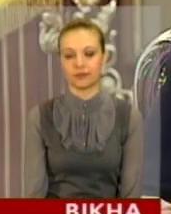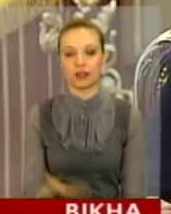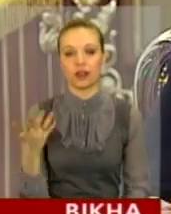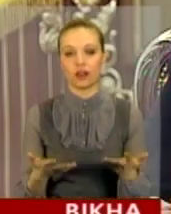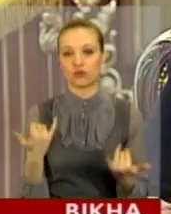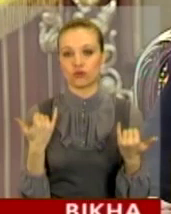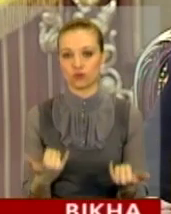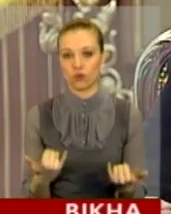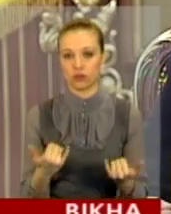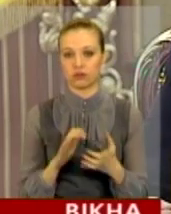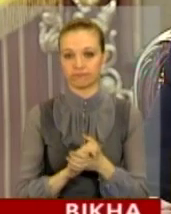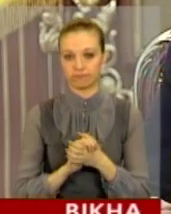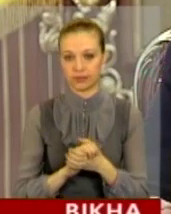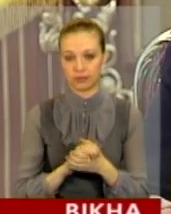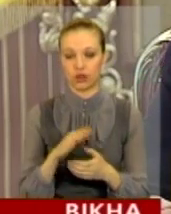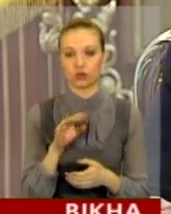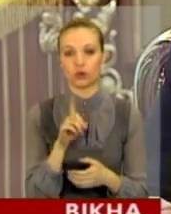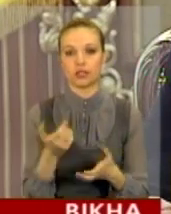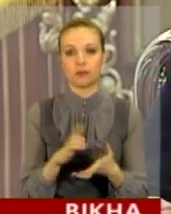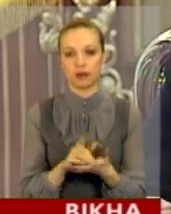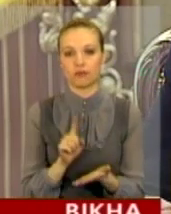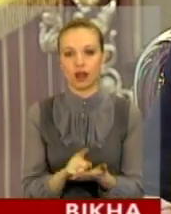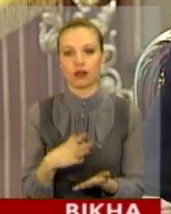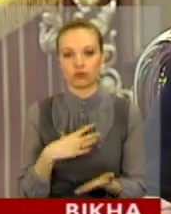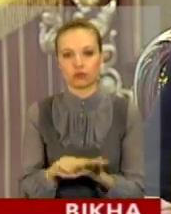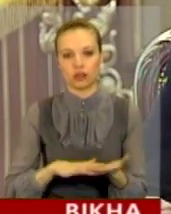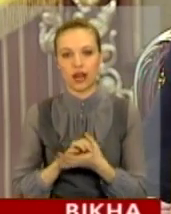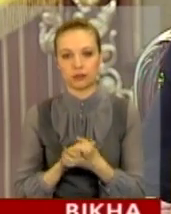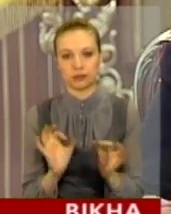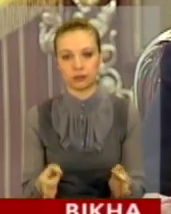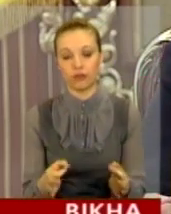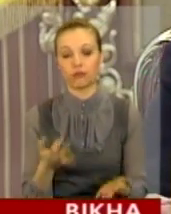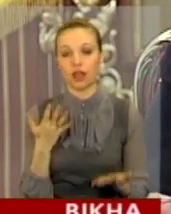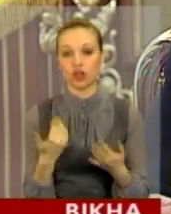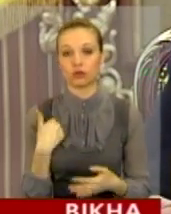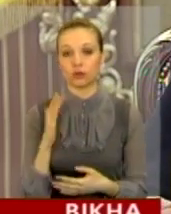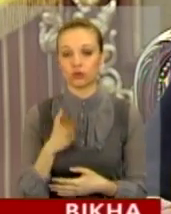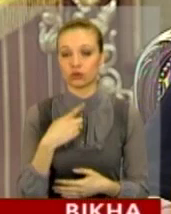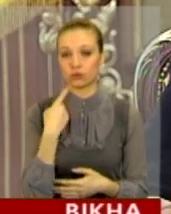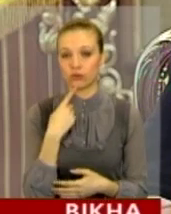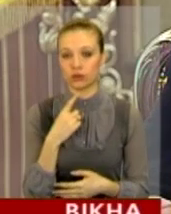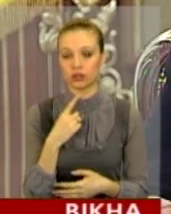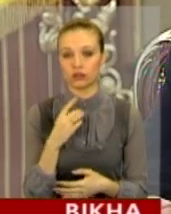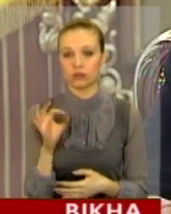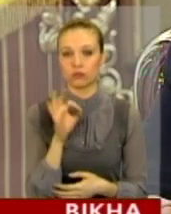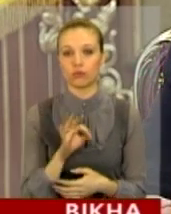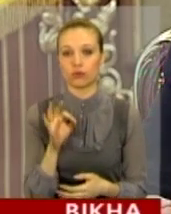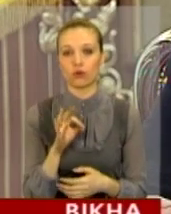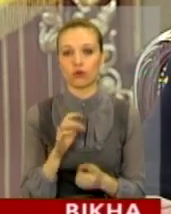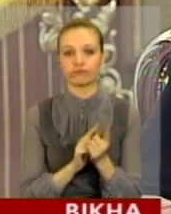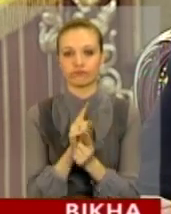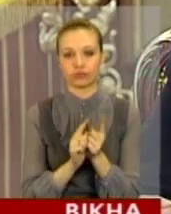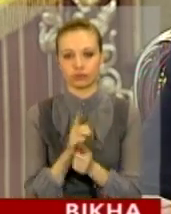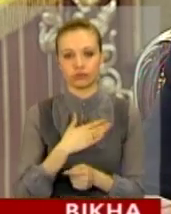Якщо сьогодні перемир'я, то за перемир'ям повинен бути мир, так? Якщо ми будемо говорити про